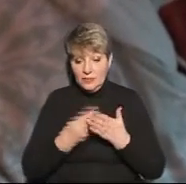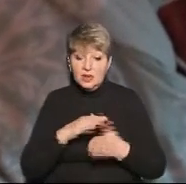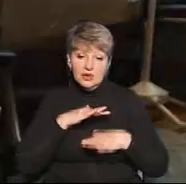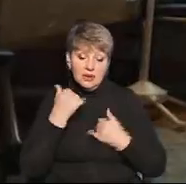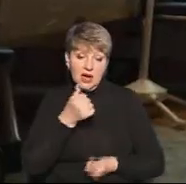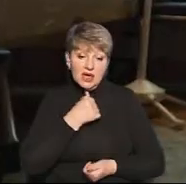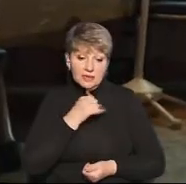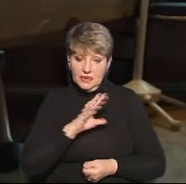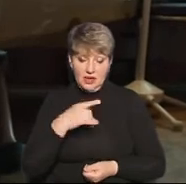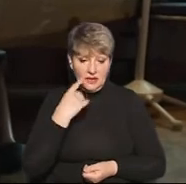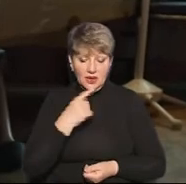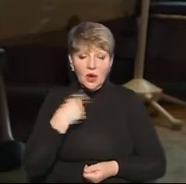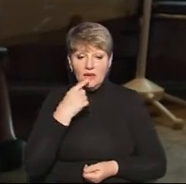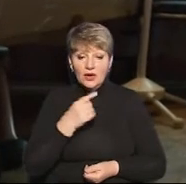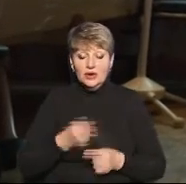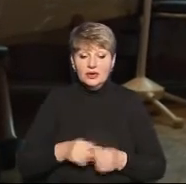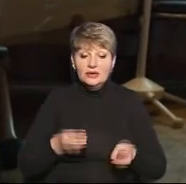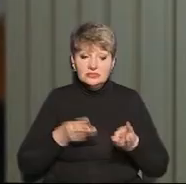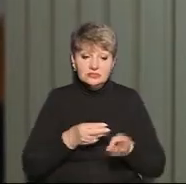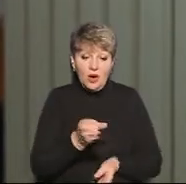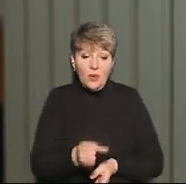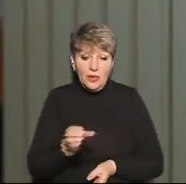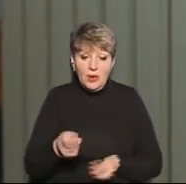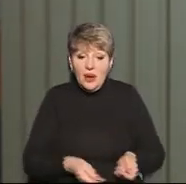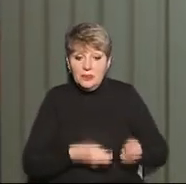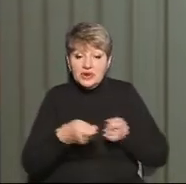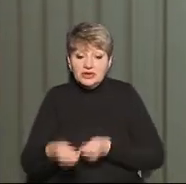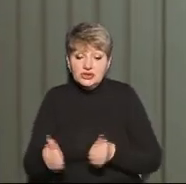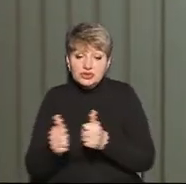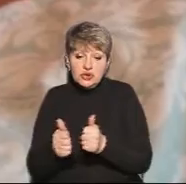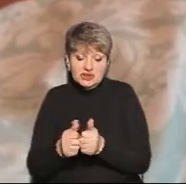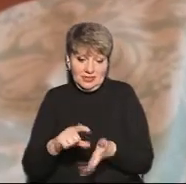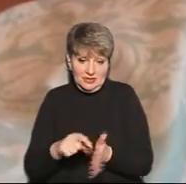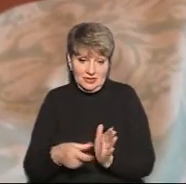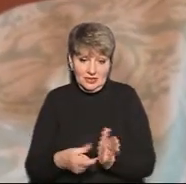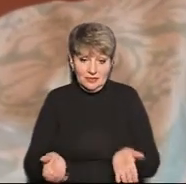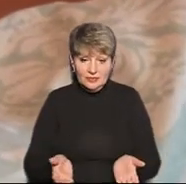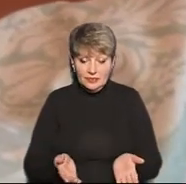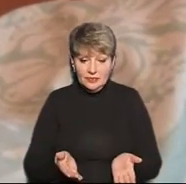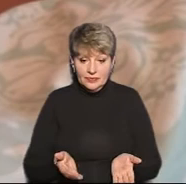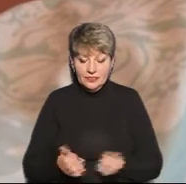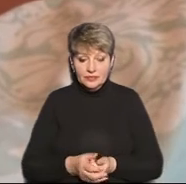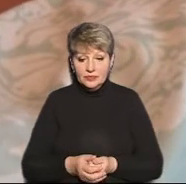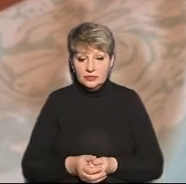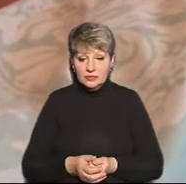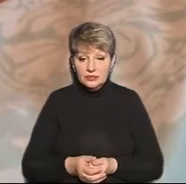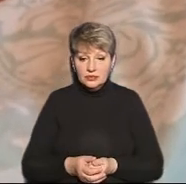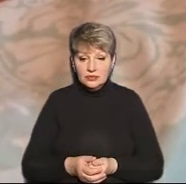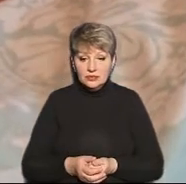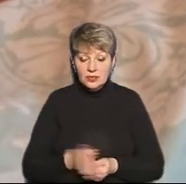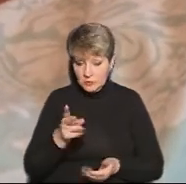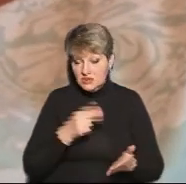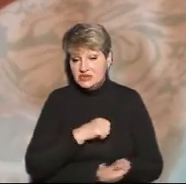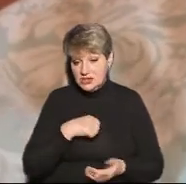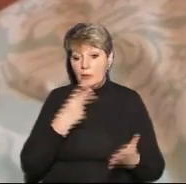ім'я не називає. Говорить, гріються обігрівачем, його принесла сусідка по кімнаті. Діти спали, ну, ви ж